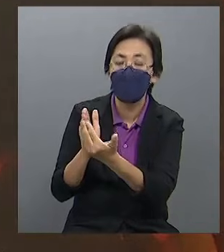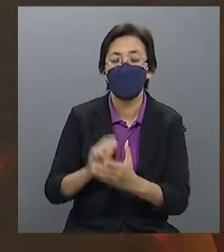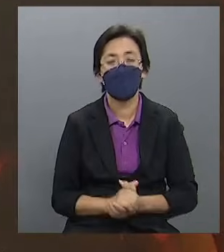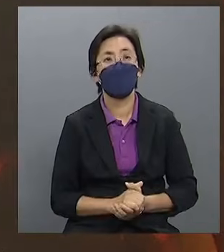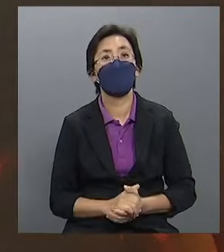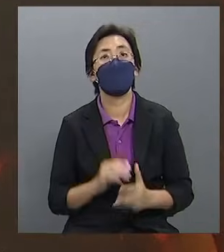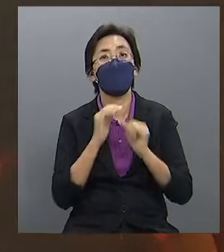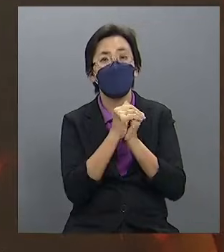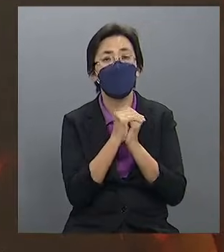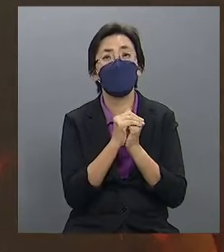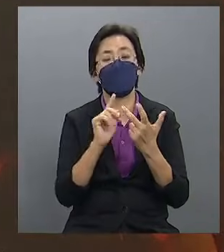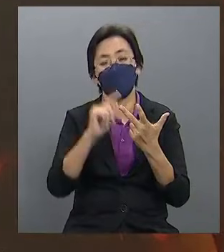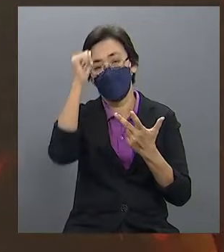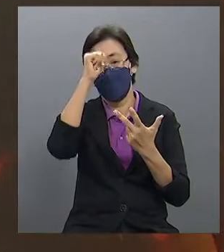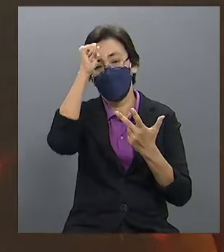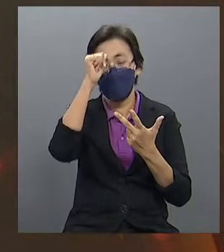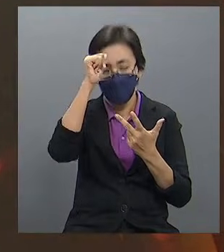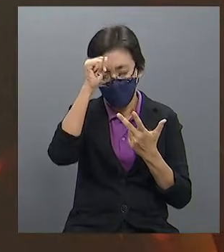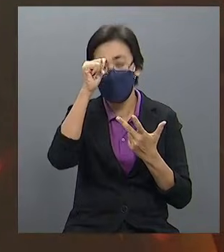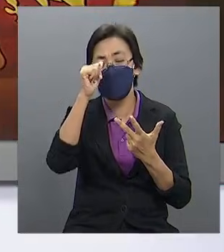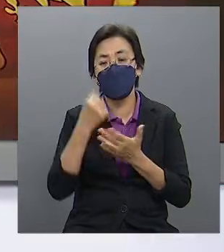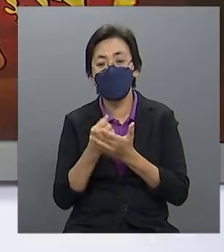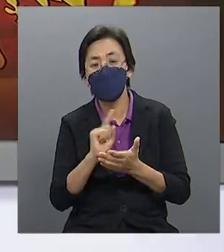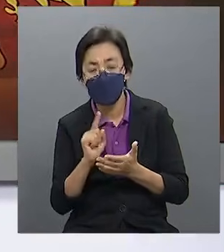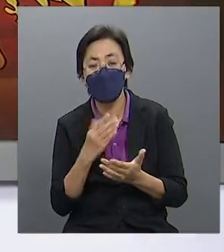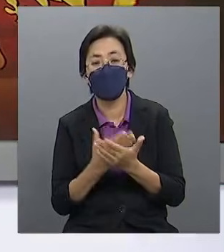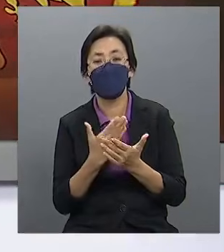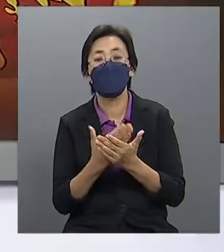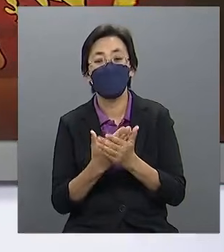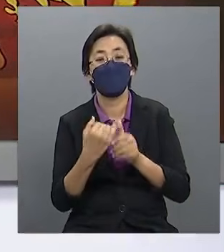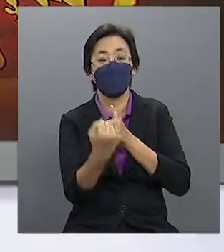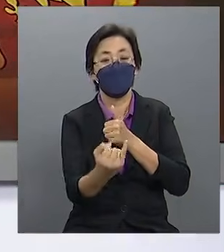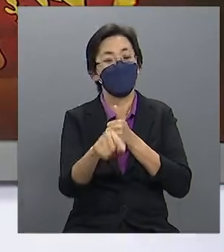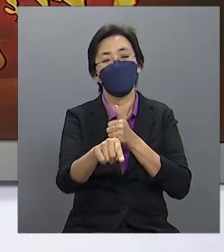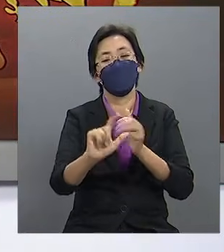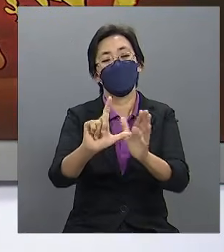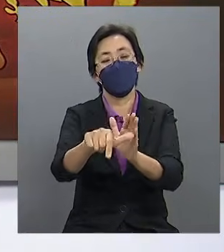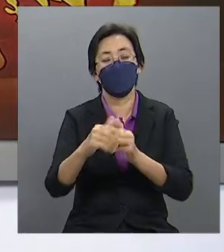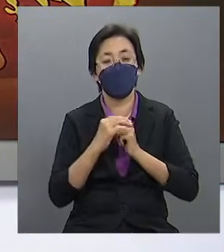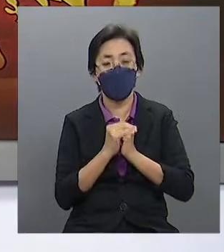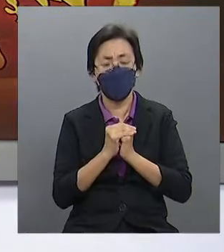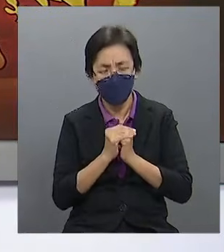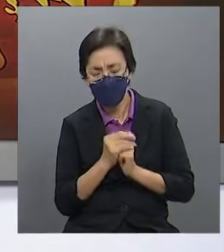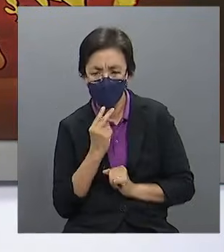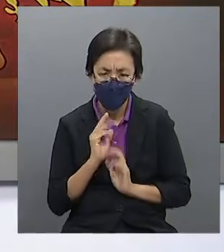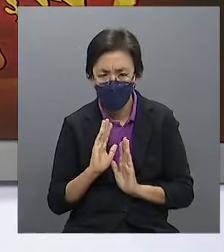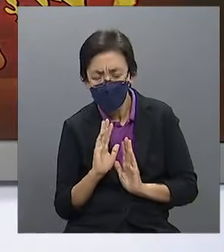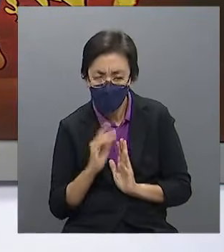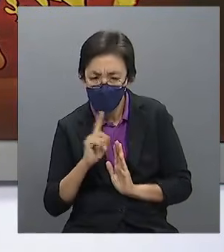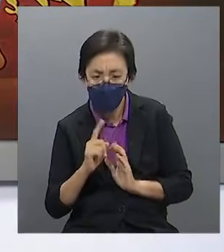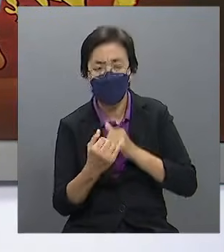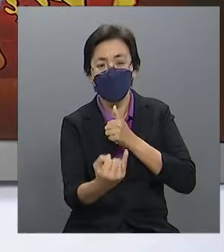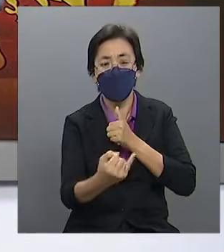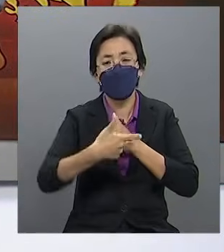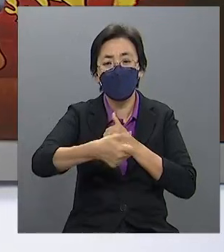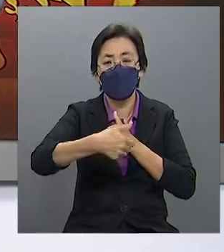ดียค่ะเข้ามามีบทบาทในฐานะเจ้าหนี้รายใหญ่ของศรีลังกาด้วยเช่นกันโดยเฉพาะจีนต้องสังเกตเลยนะคะเป็นประเทศที่ให้ศรีลังก